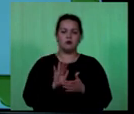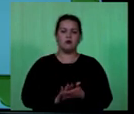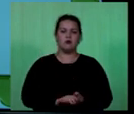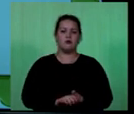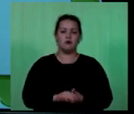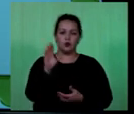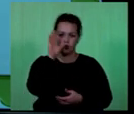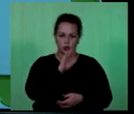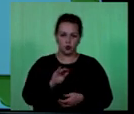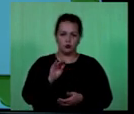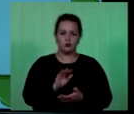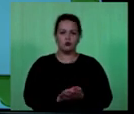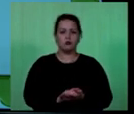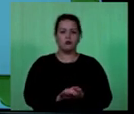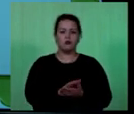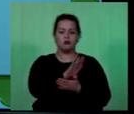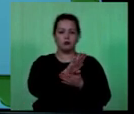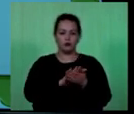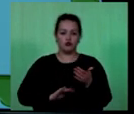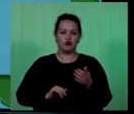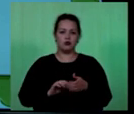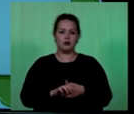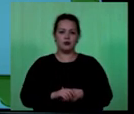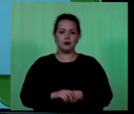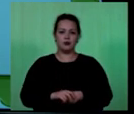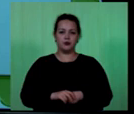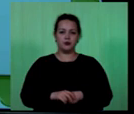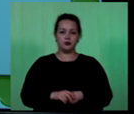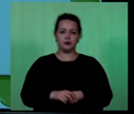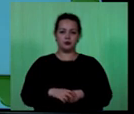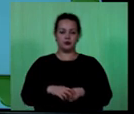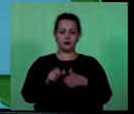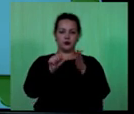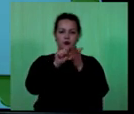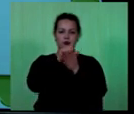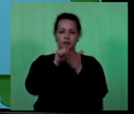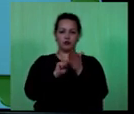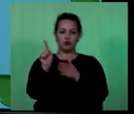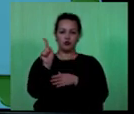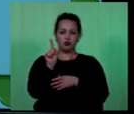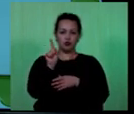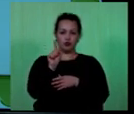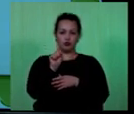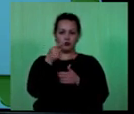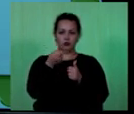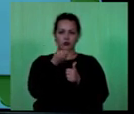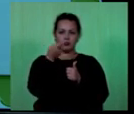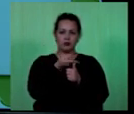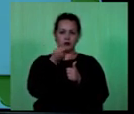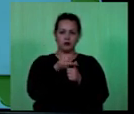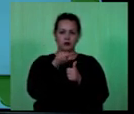успели продолжаем шестой вопрос что называют